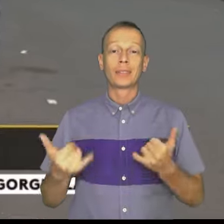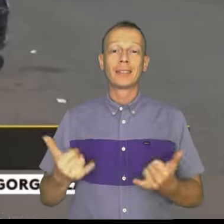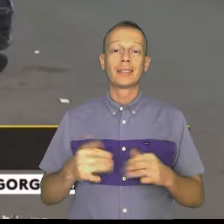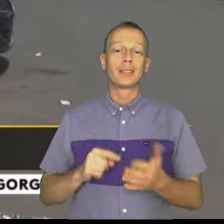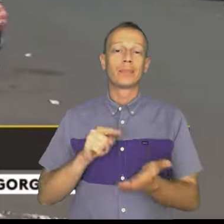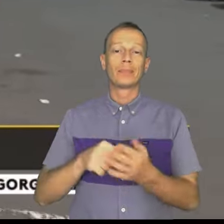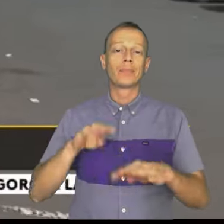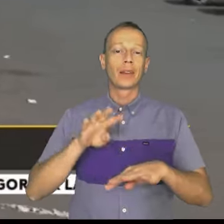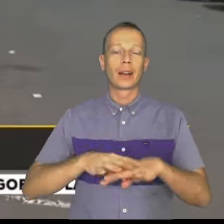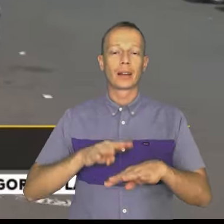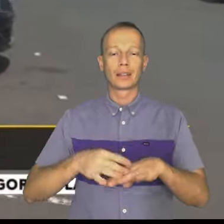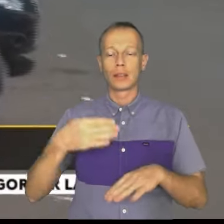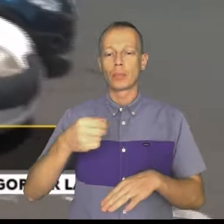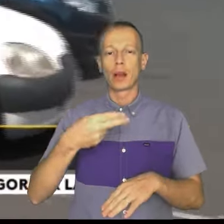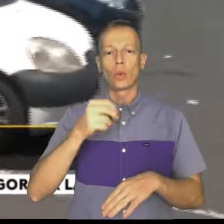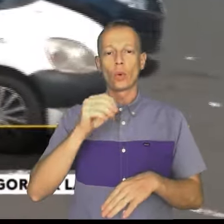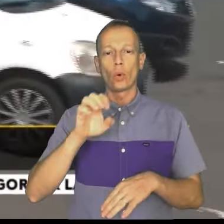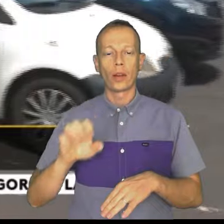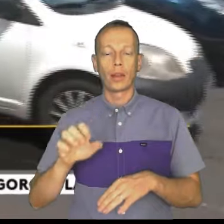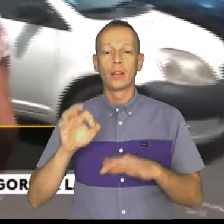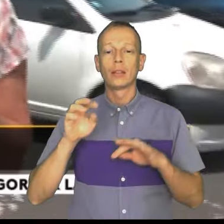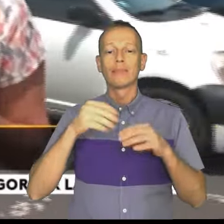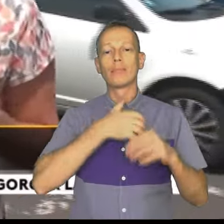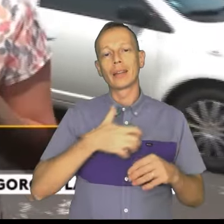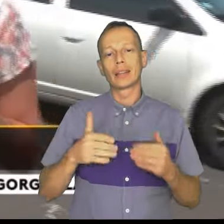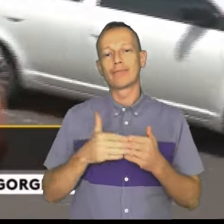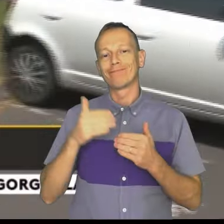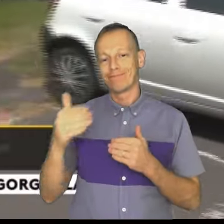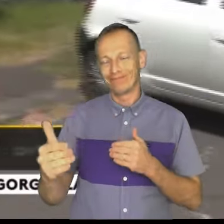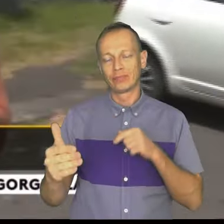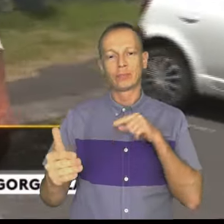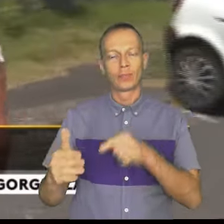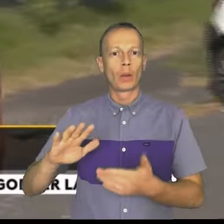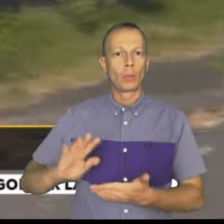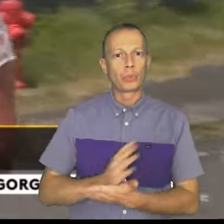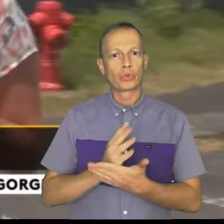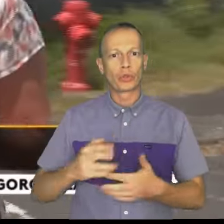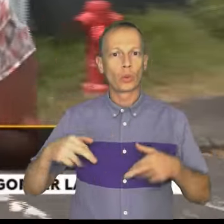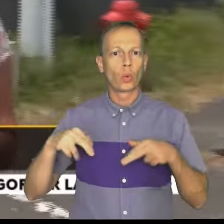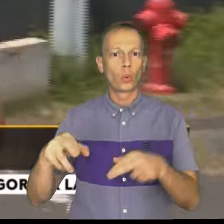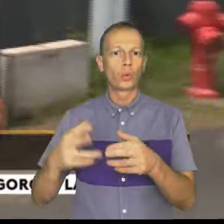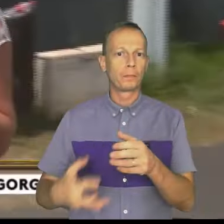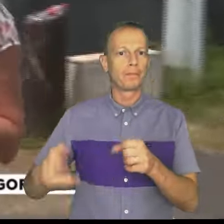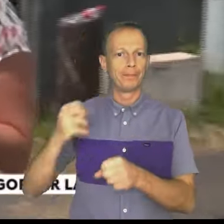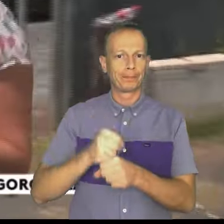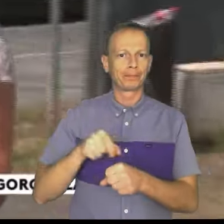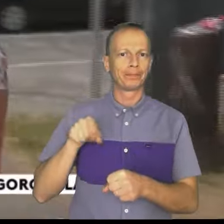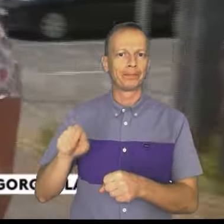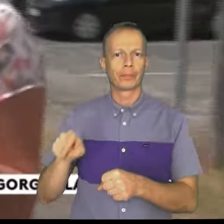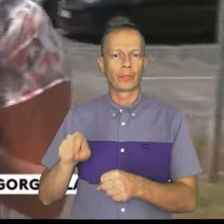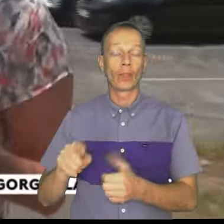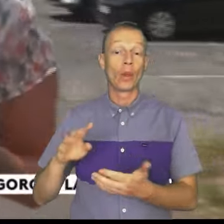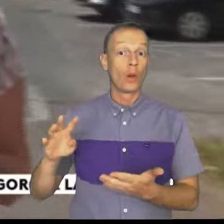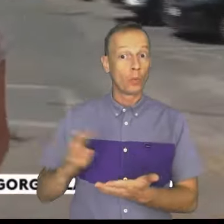Manhoué qui se situe juste derrière la mairie. C'est d'ici que le projet de route de la commune doit se faire. Un projet qui